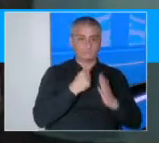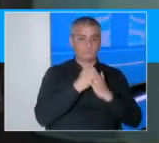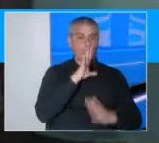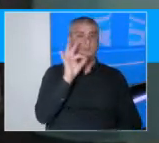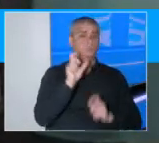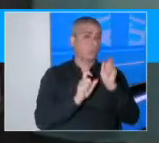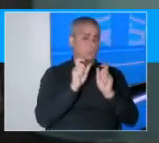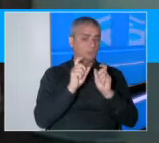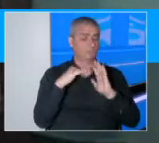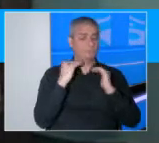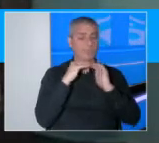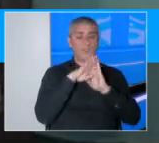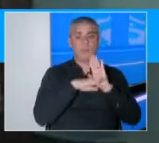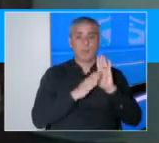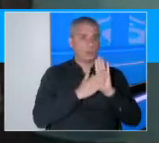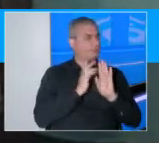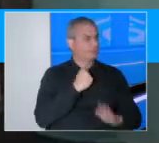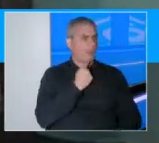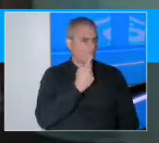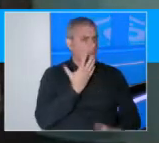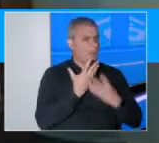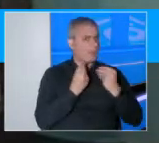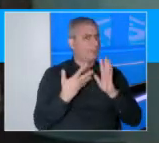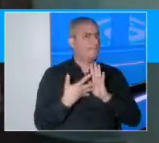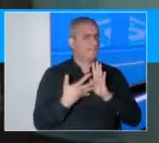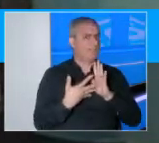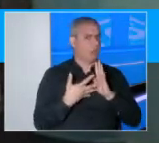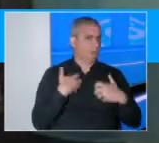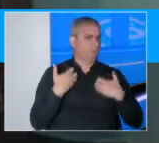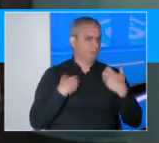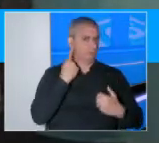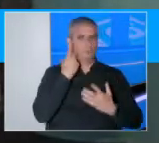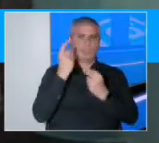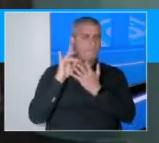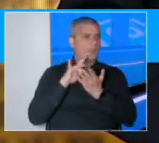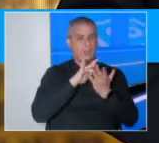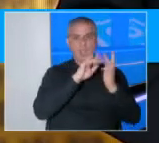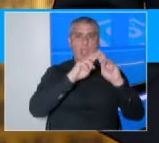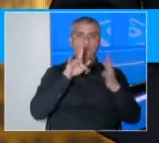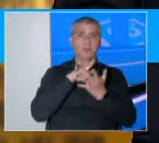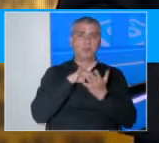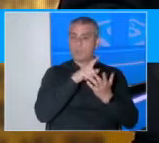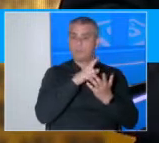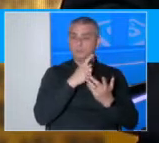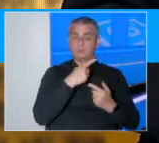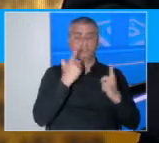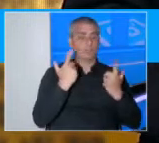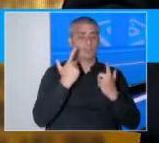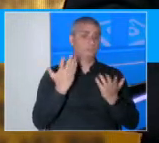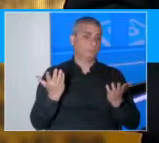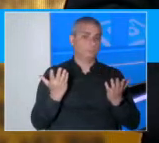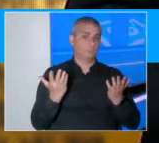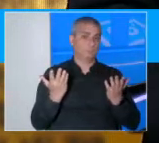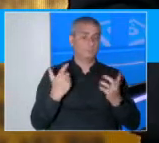500 איש, לפי ההנחיות. כן, צריך לומר שיש הרבה ביקורת, שמעתי בהרבה רשויות מקומיות, על כך שהאירועים למעשה